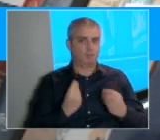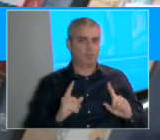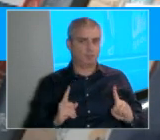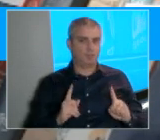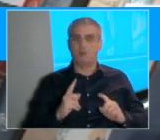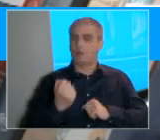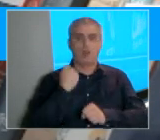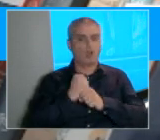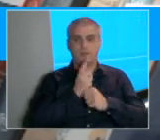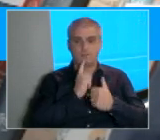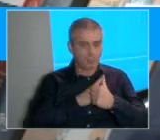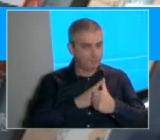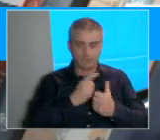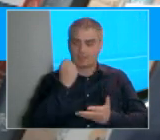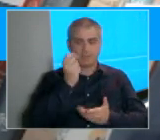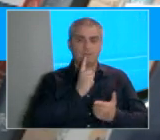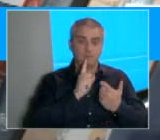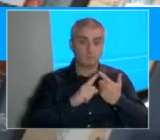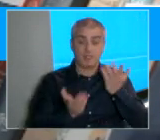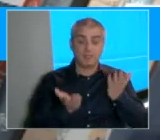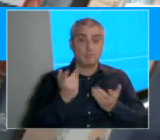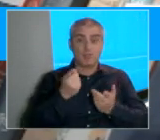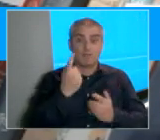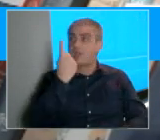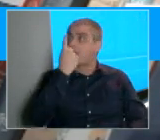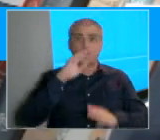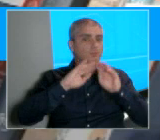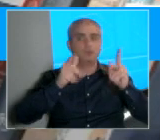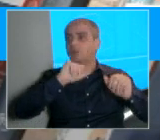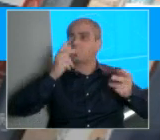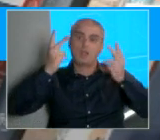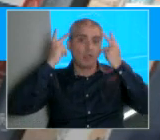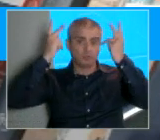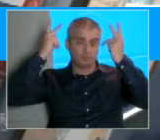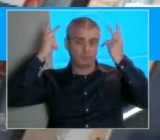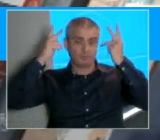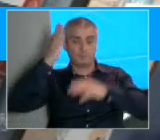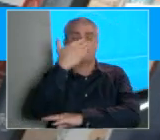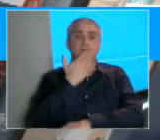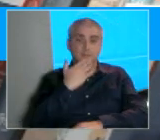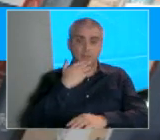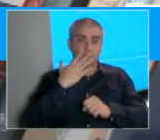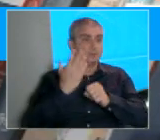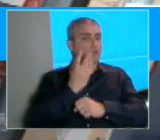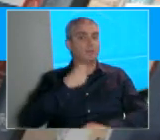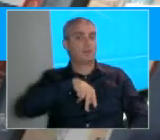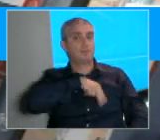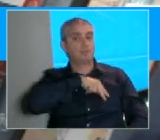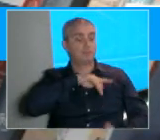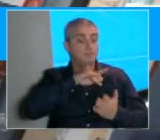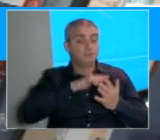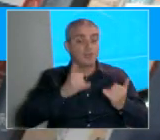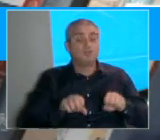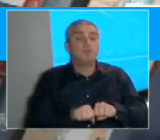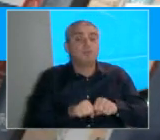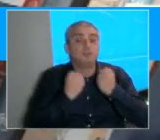לא בכוח אדם, לא בתקציבים, טיפות החלב, אחד המוסדות החשובים ביותר, במדינת ישראל שזכה בהרבה מאוד פרסים, נמצא עכשיו